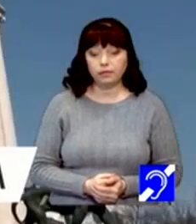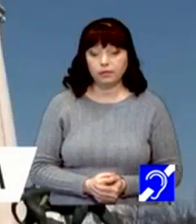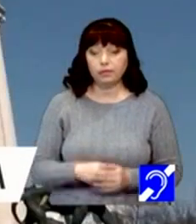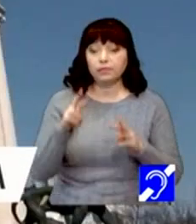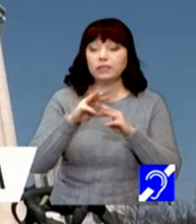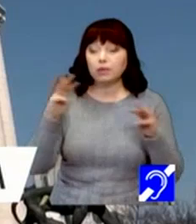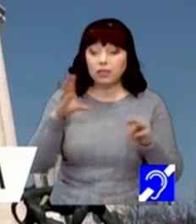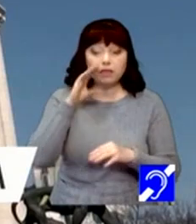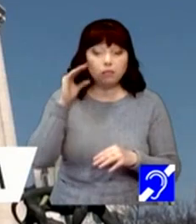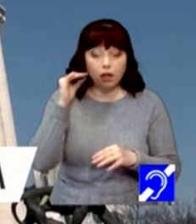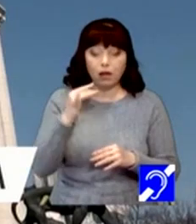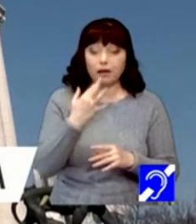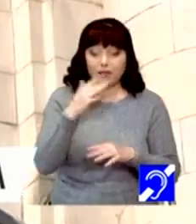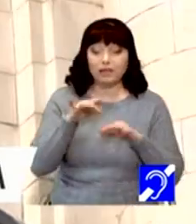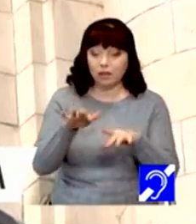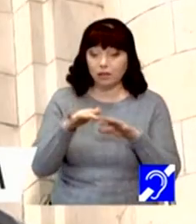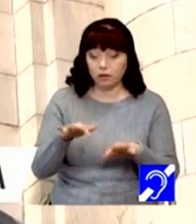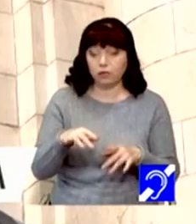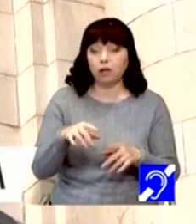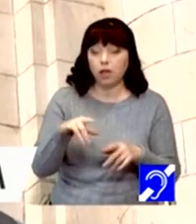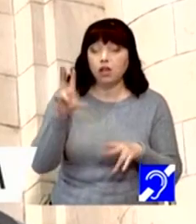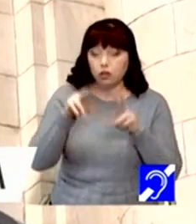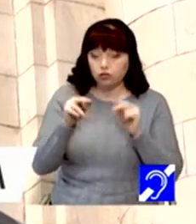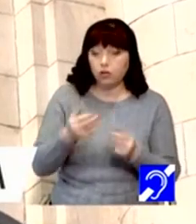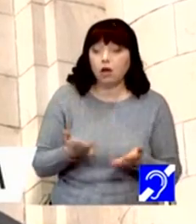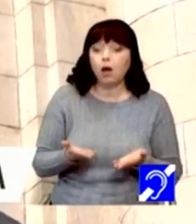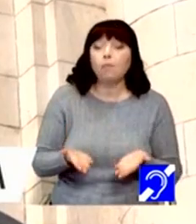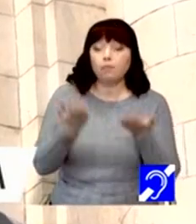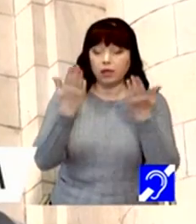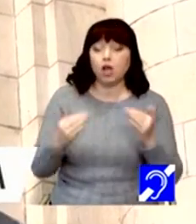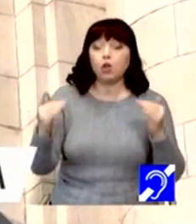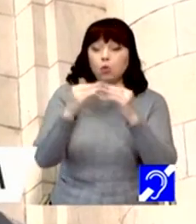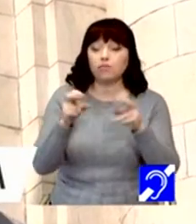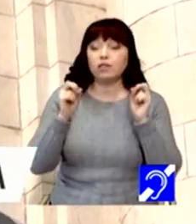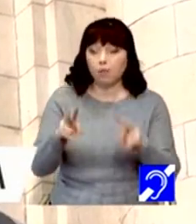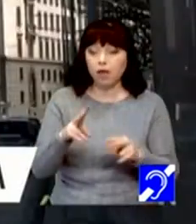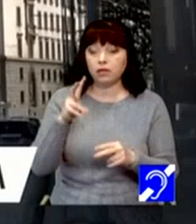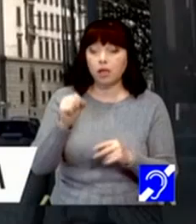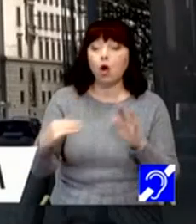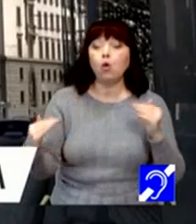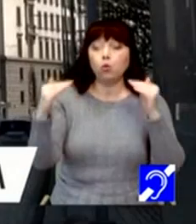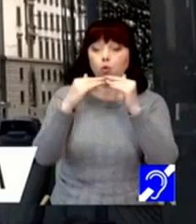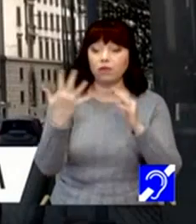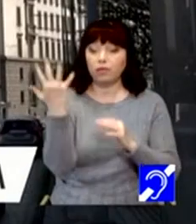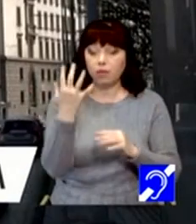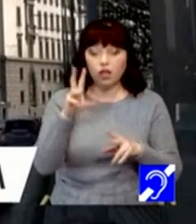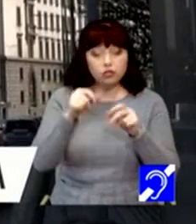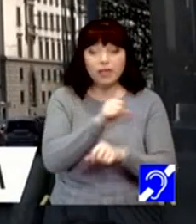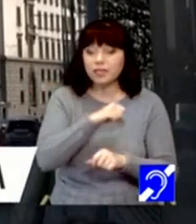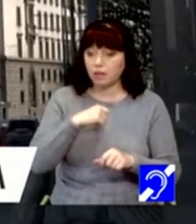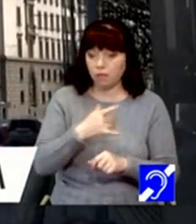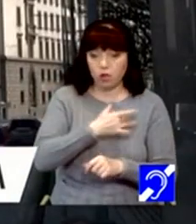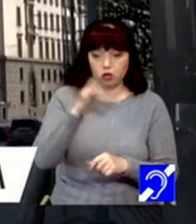Ministerul bulgar de Externe a ridicat iar nivelul de risc al călătoriilor în Republica Moldova la 5:00 ceea ce înseamnă cea mai severa